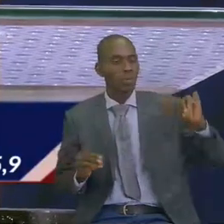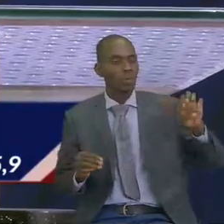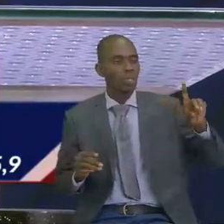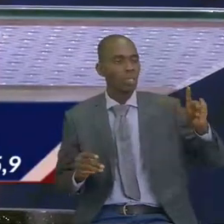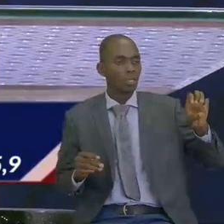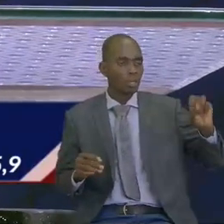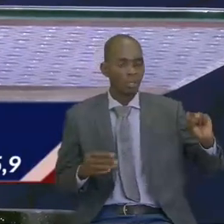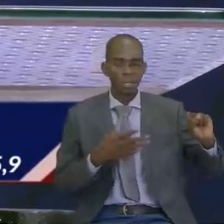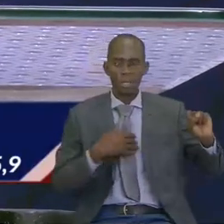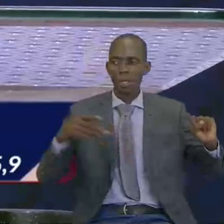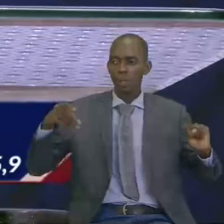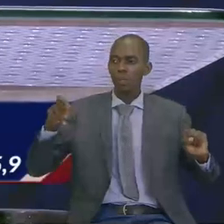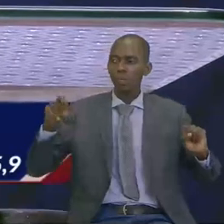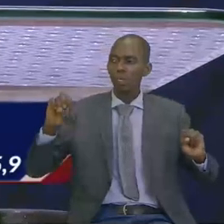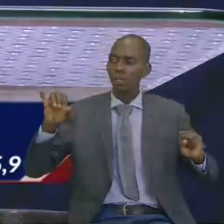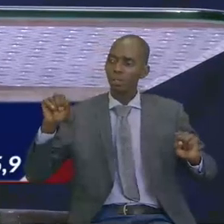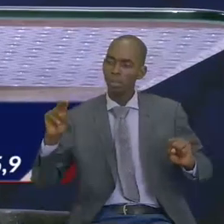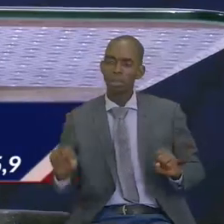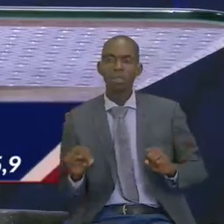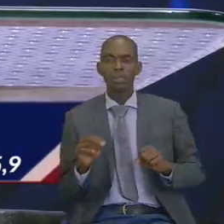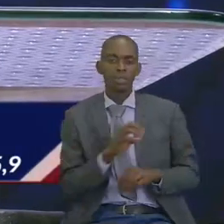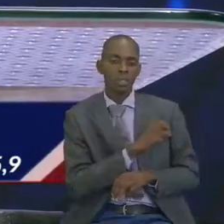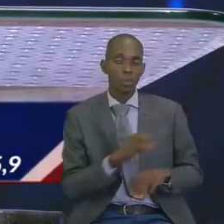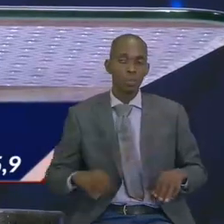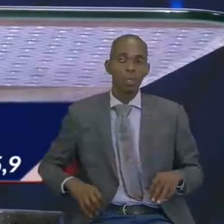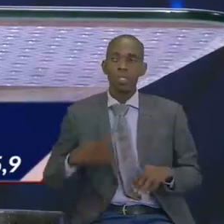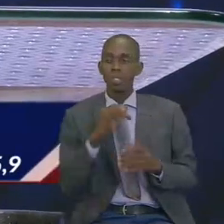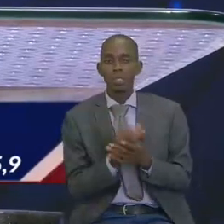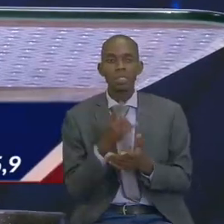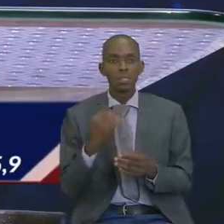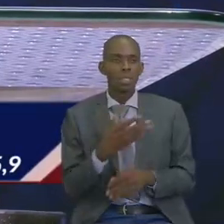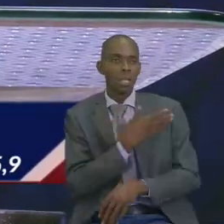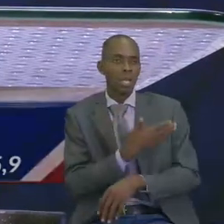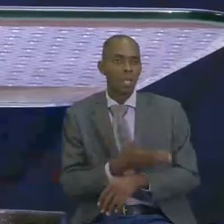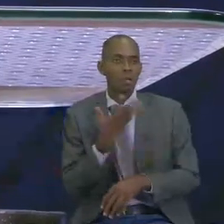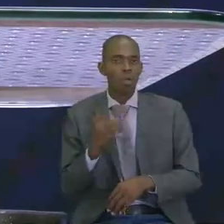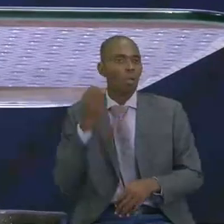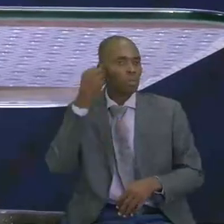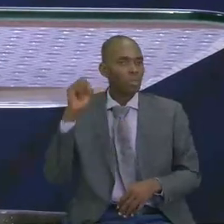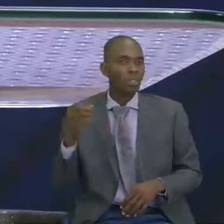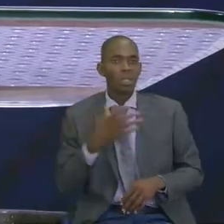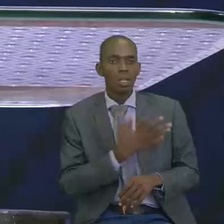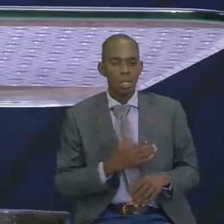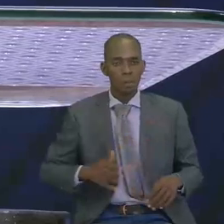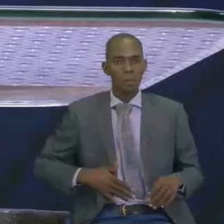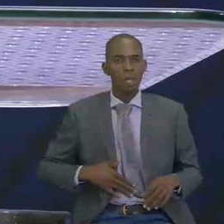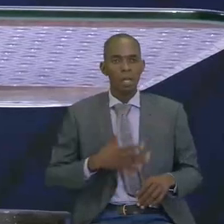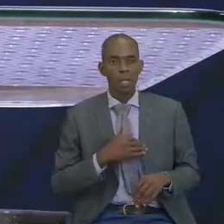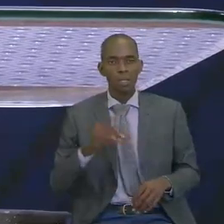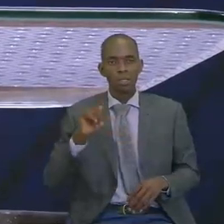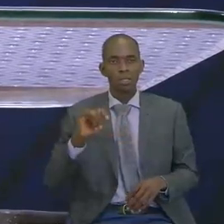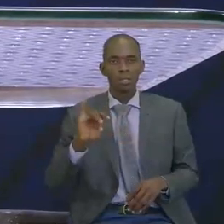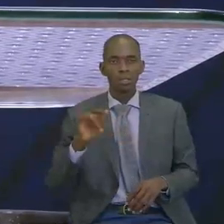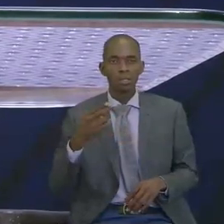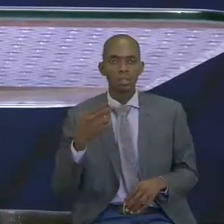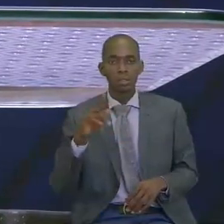les Perses. Le royaume Médo-Perse et dit que et ses bras étaient d'argent. Son ventre et ses cuisses étaient